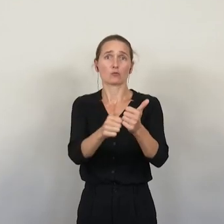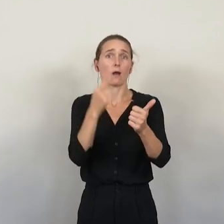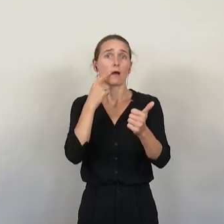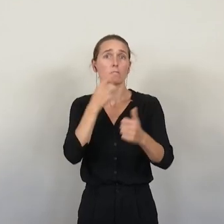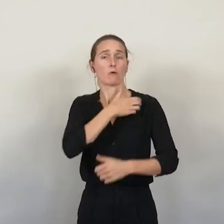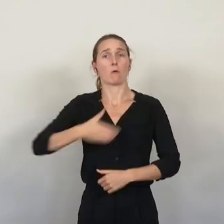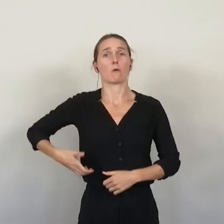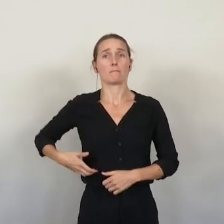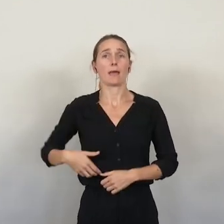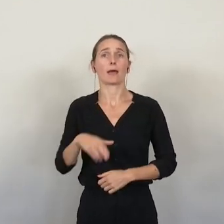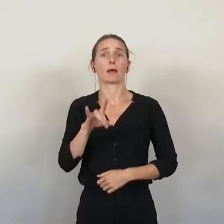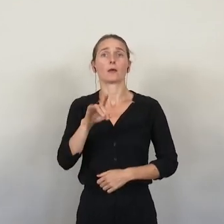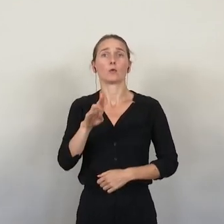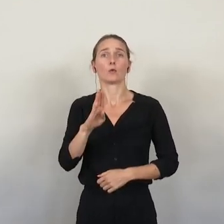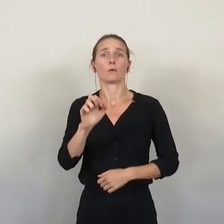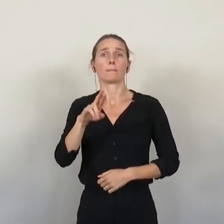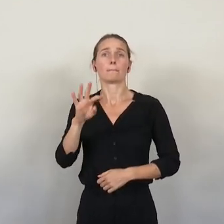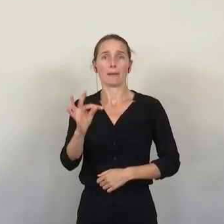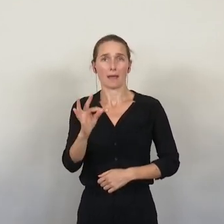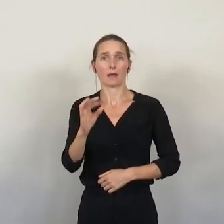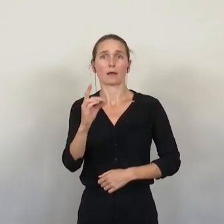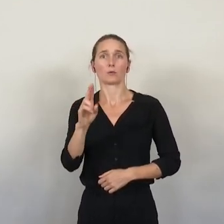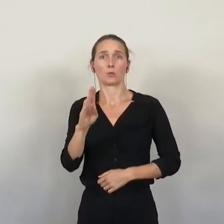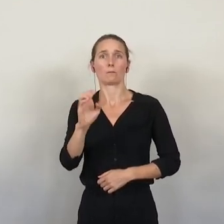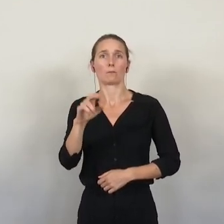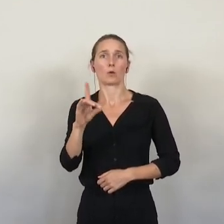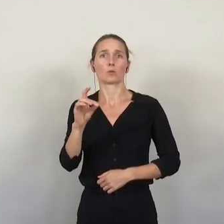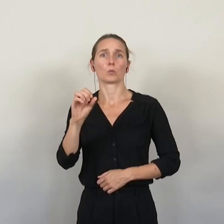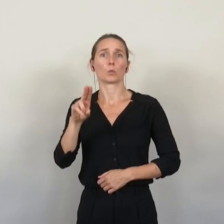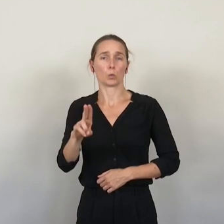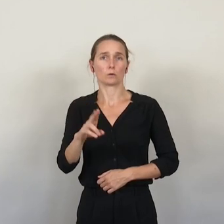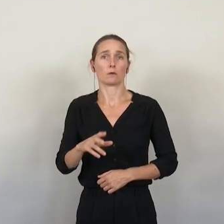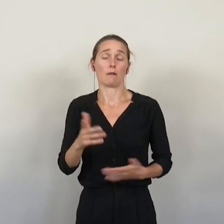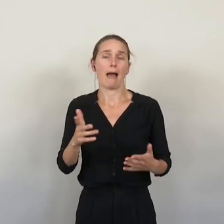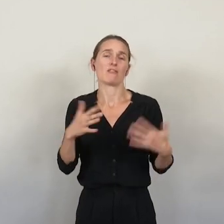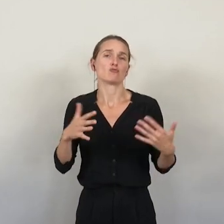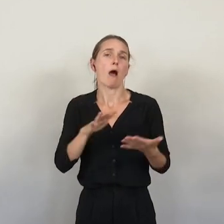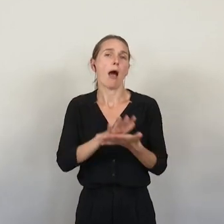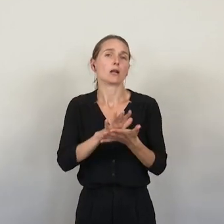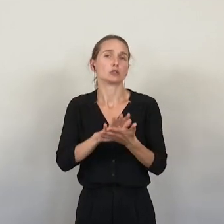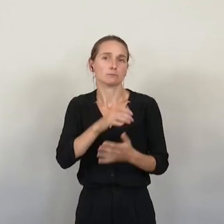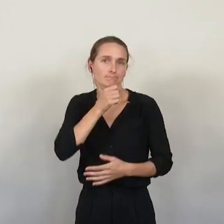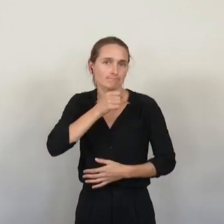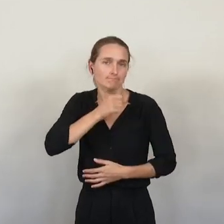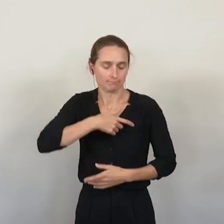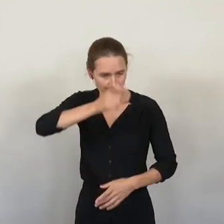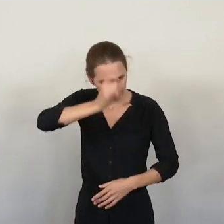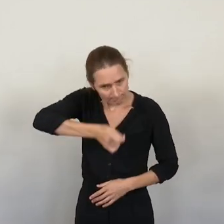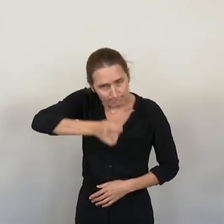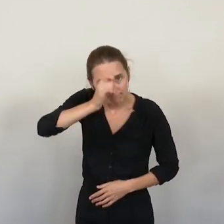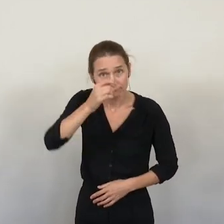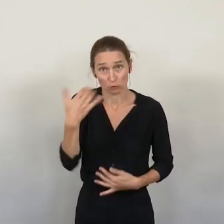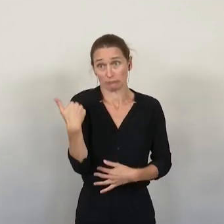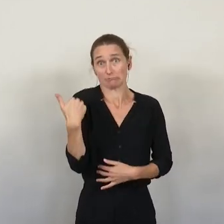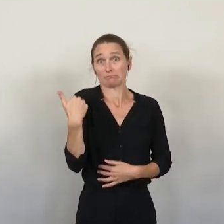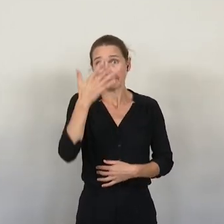vénérable je l'avais discuté encore avec lui au printemps dernier sur lesqu c'était notamment celui qui avait été en charge de la